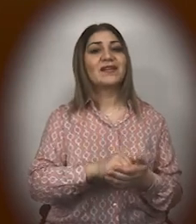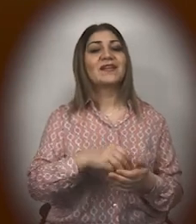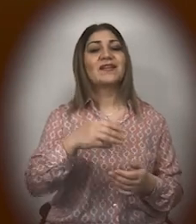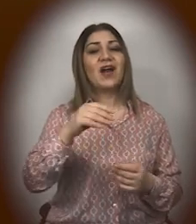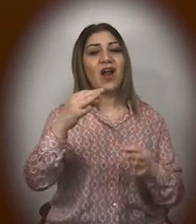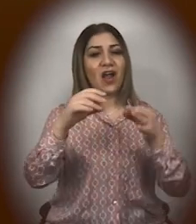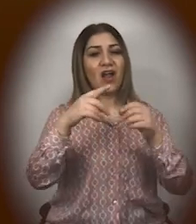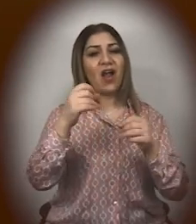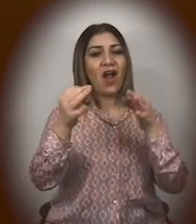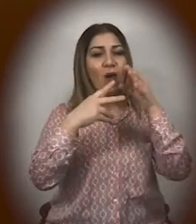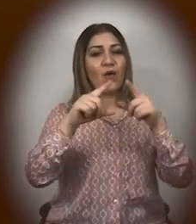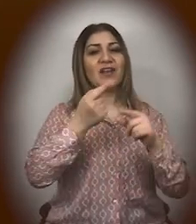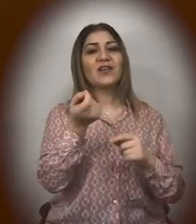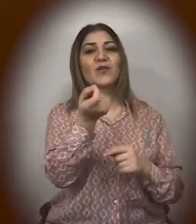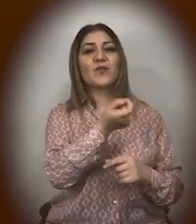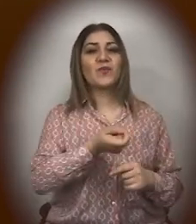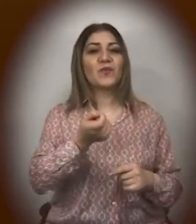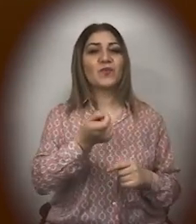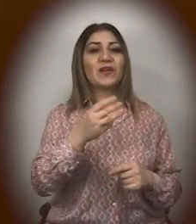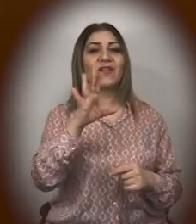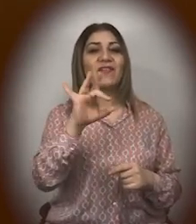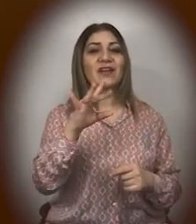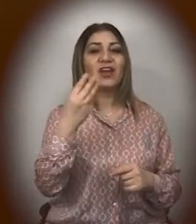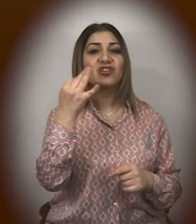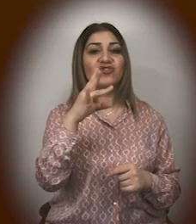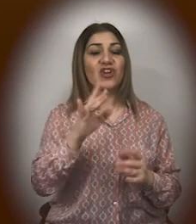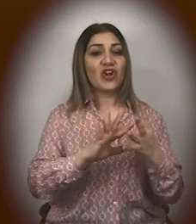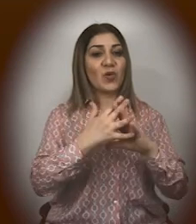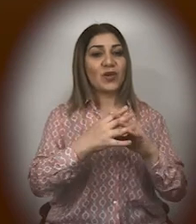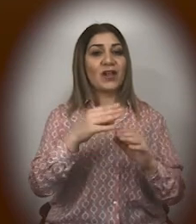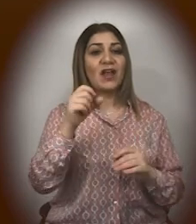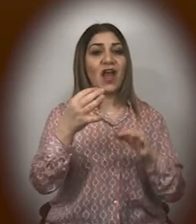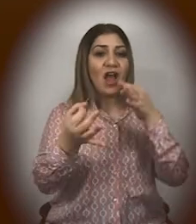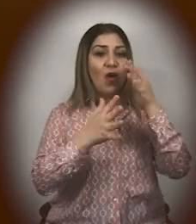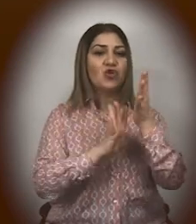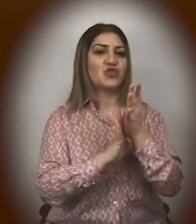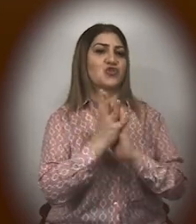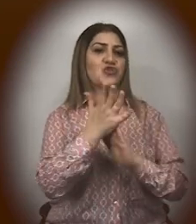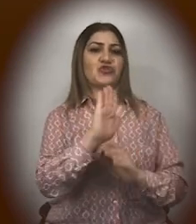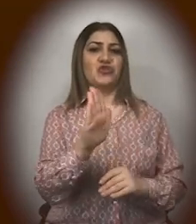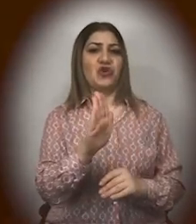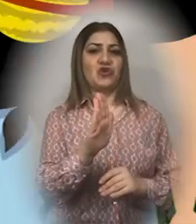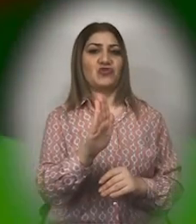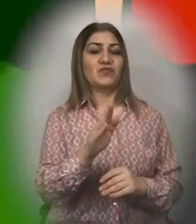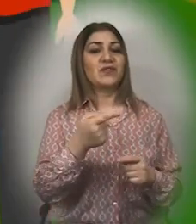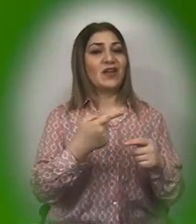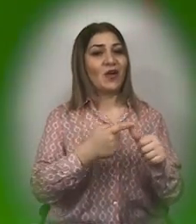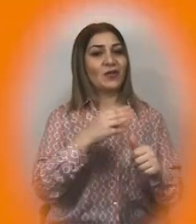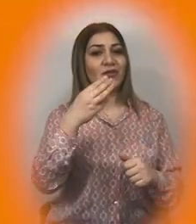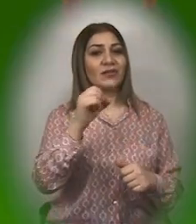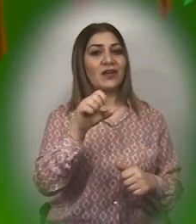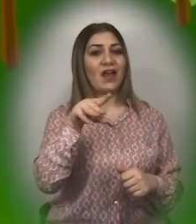խաղողի կորիզ։ Վերնաշեն գյուղից հետո Վայոց ձորում էլ խաղող չի աճում, խաղողը հատնում է, այդտեղից էլ